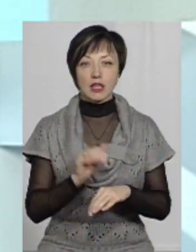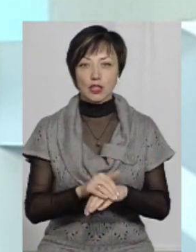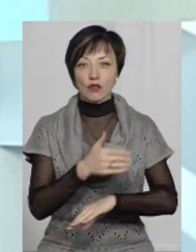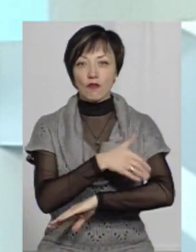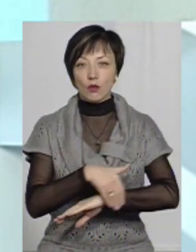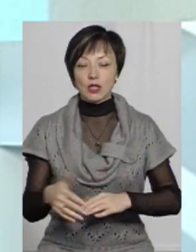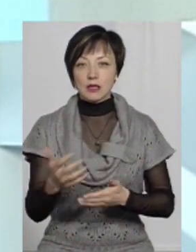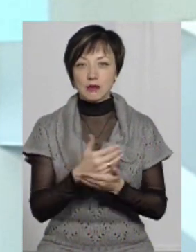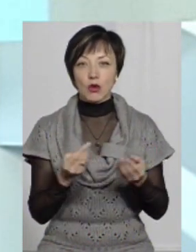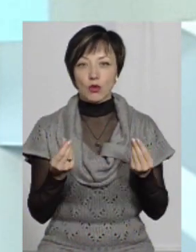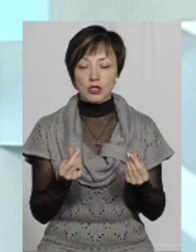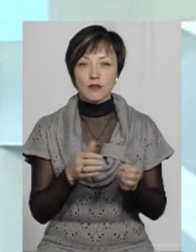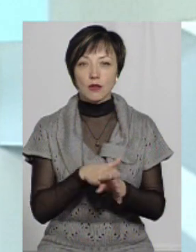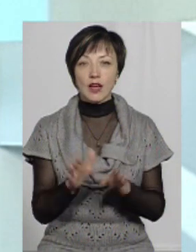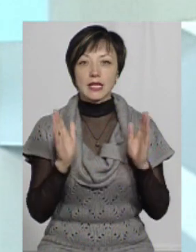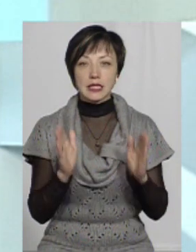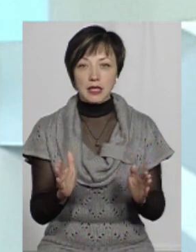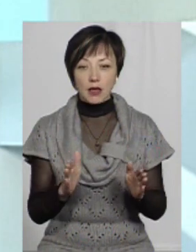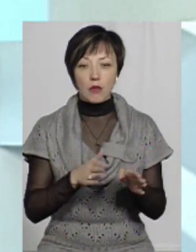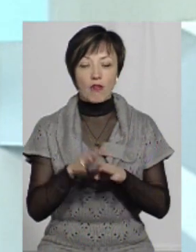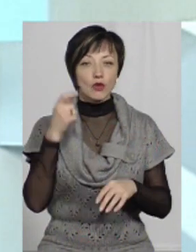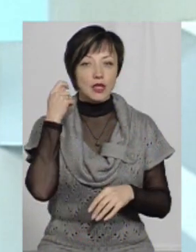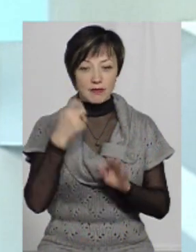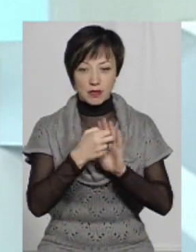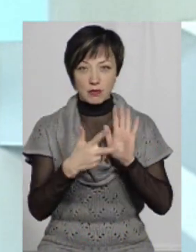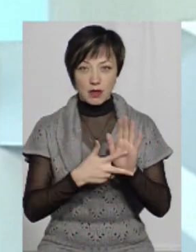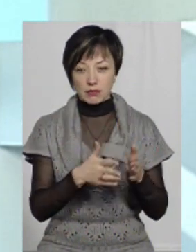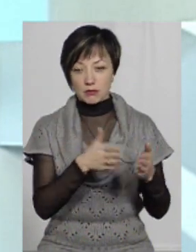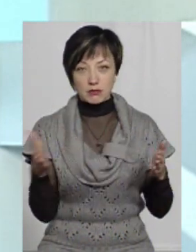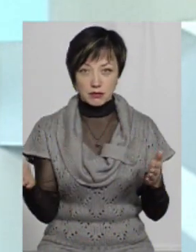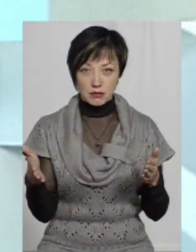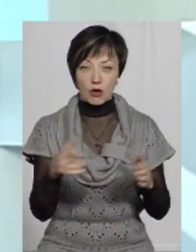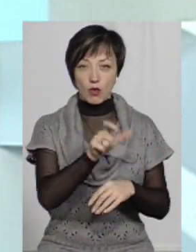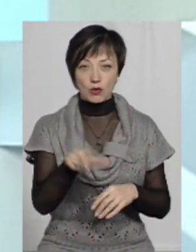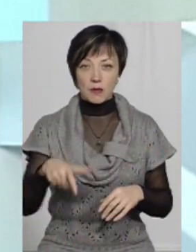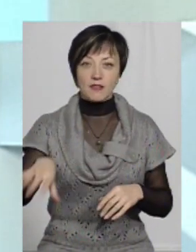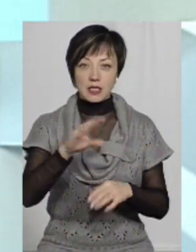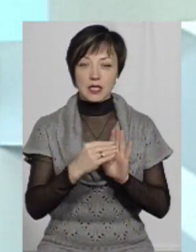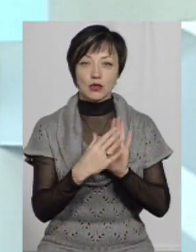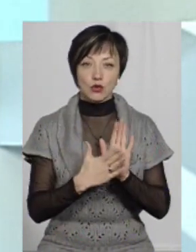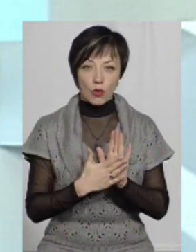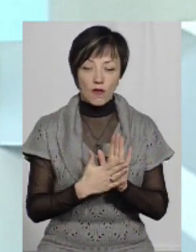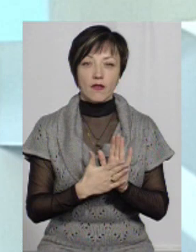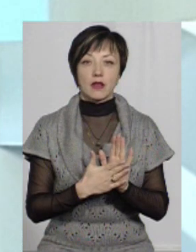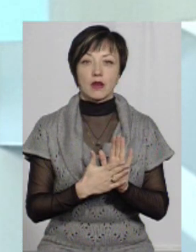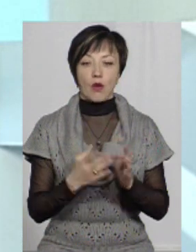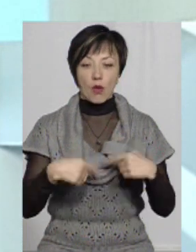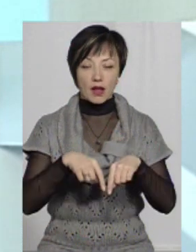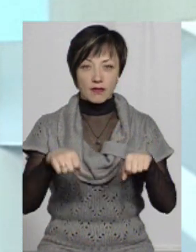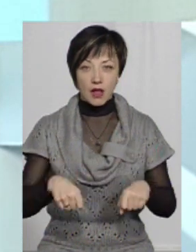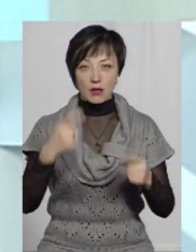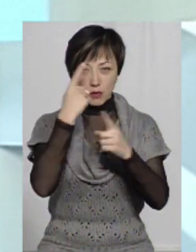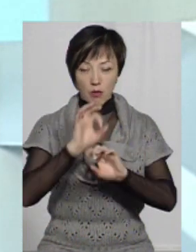фактично, вуличний збір коштів відбувається тільки повнолітніми особами. Вони всі зареєстровані, органи